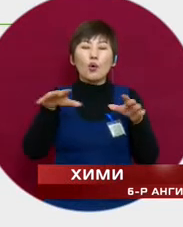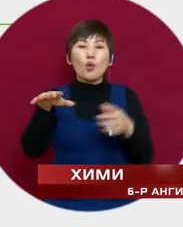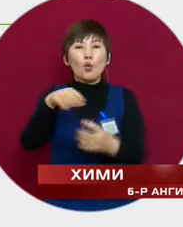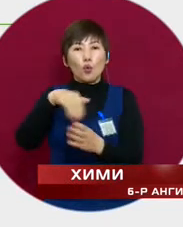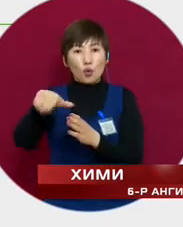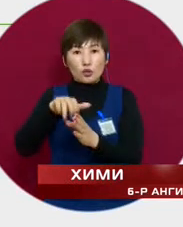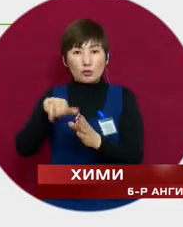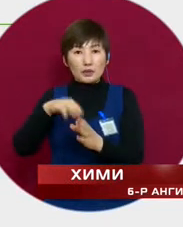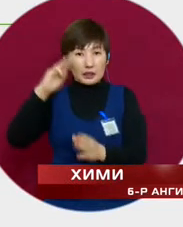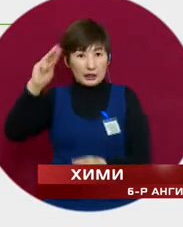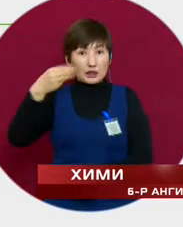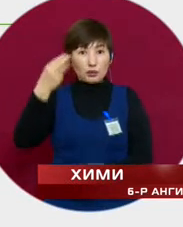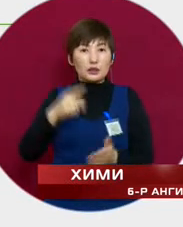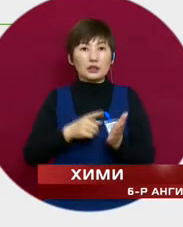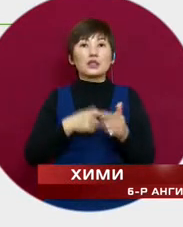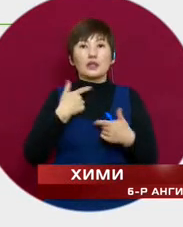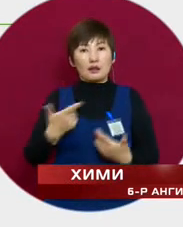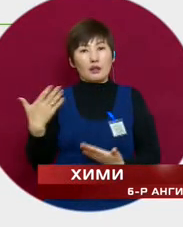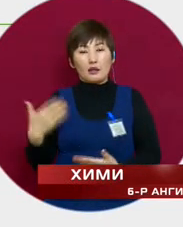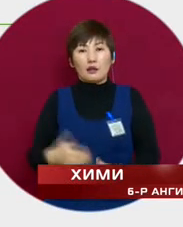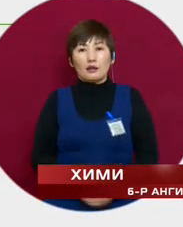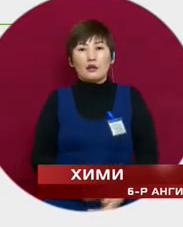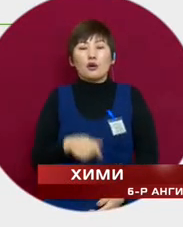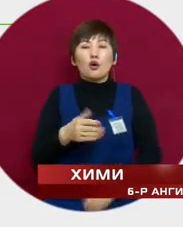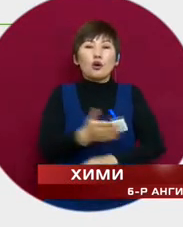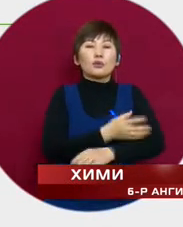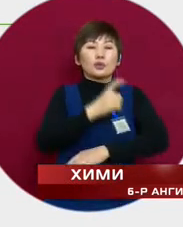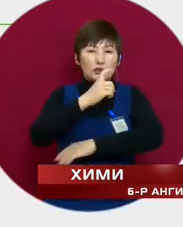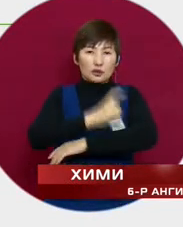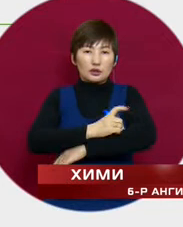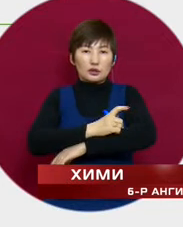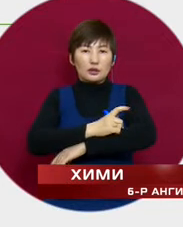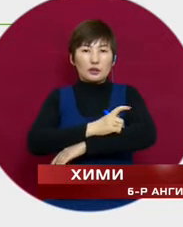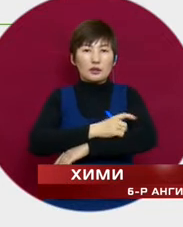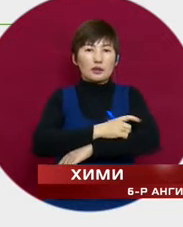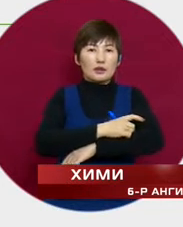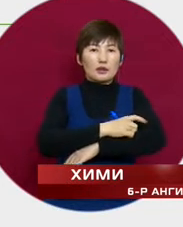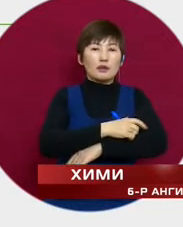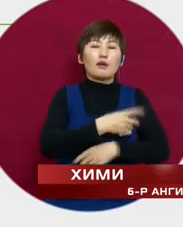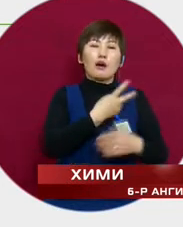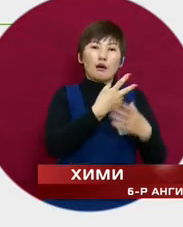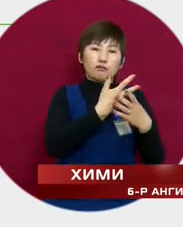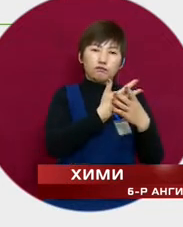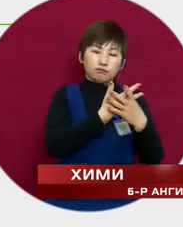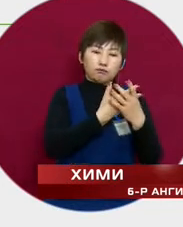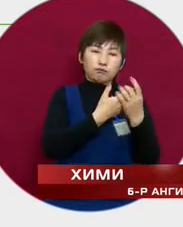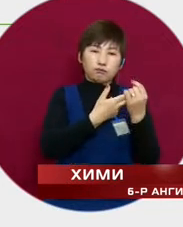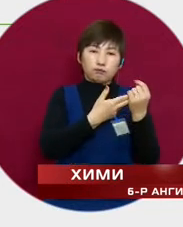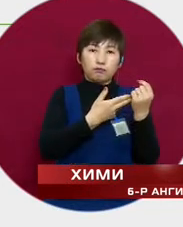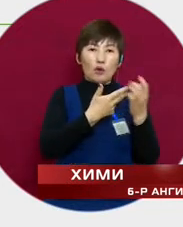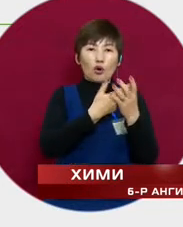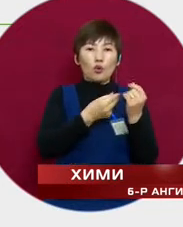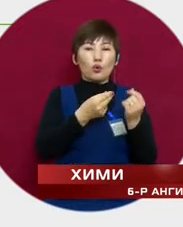бодисыг илрүүлэгч гинэ. Бид өмнөх хичээлээр метил аранж, пенол бетилен, хөх улаан